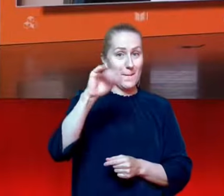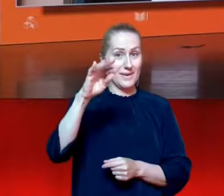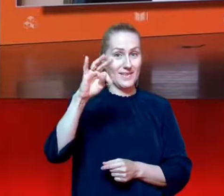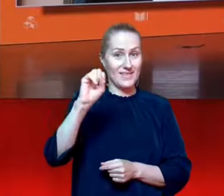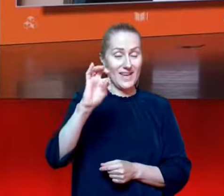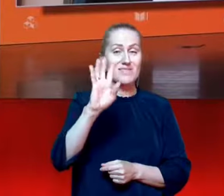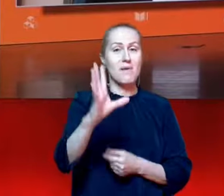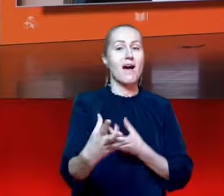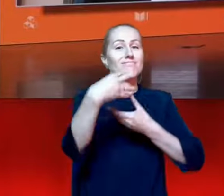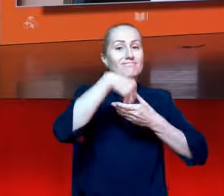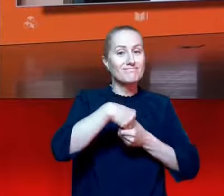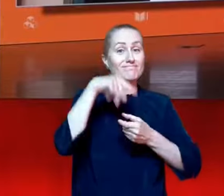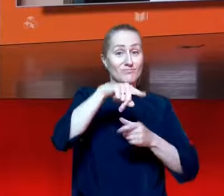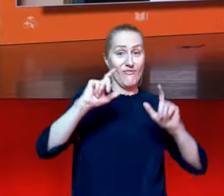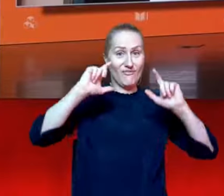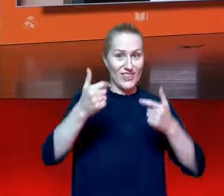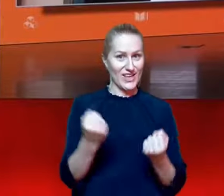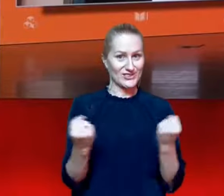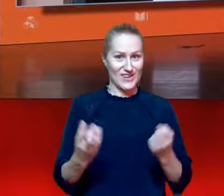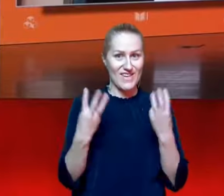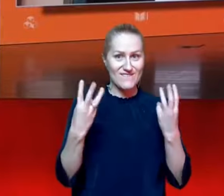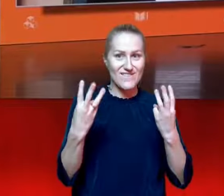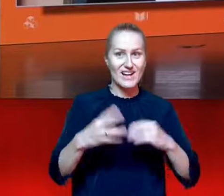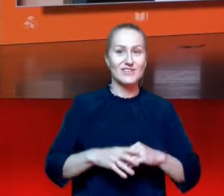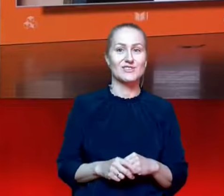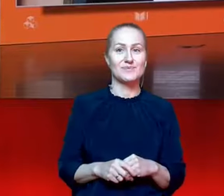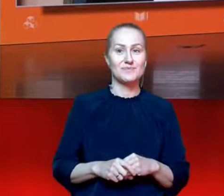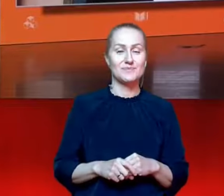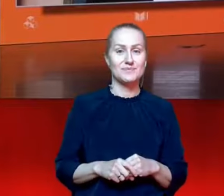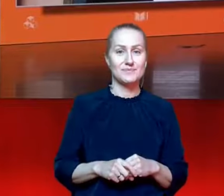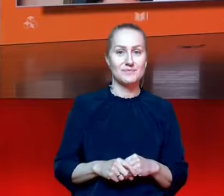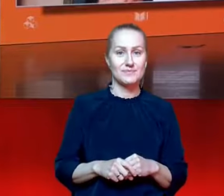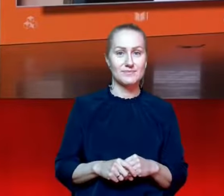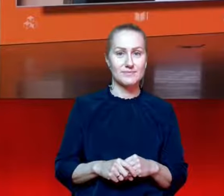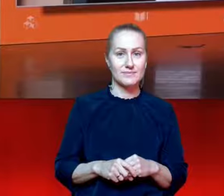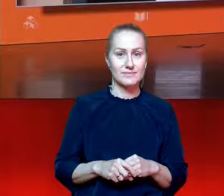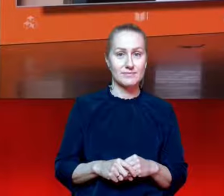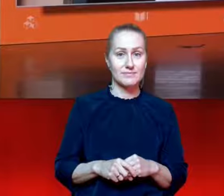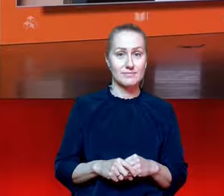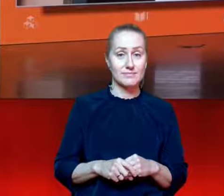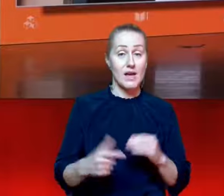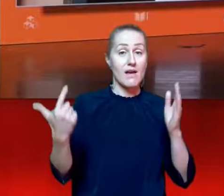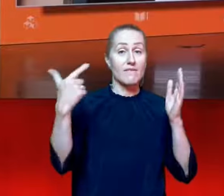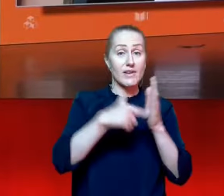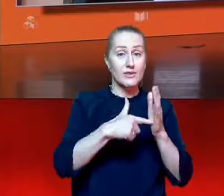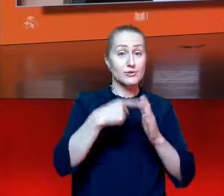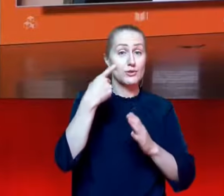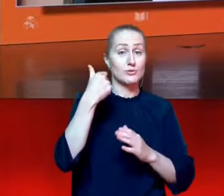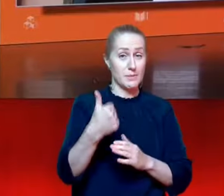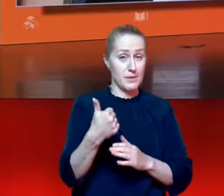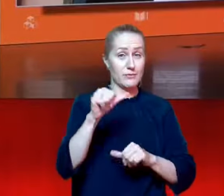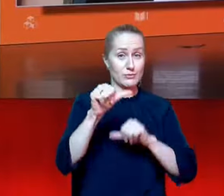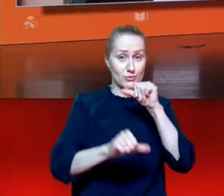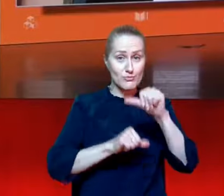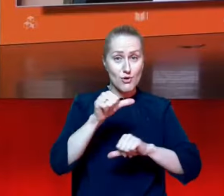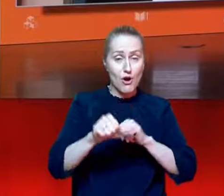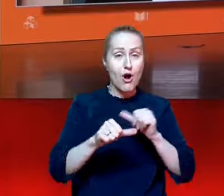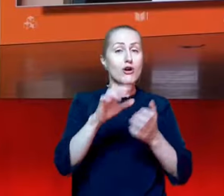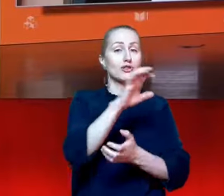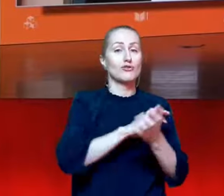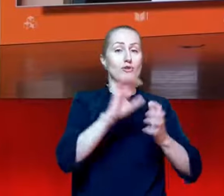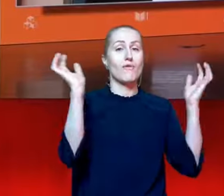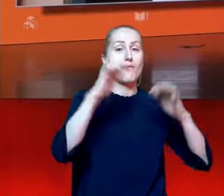to ważne wydarzenie. W 2001 roku Światowe